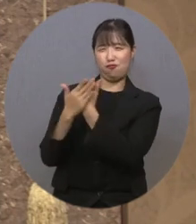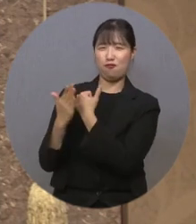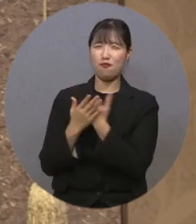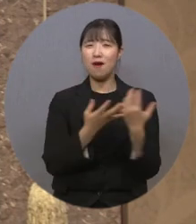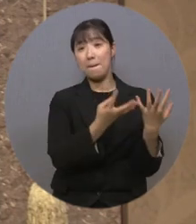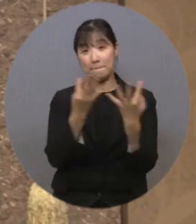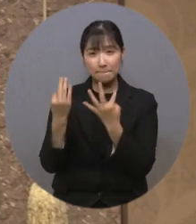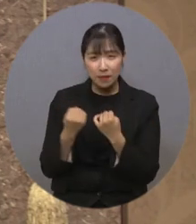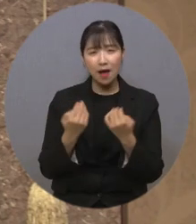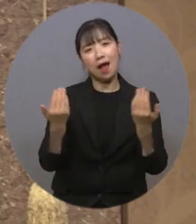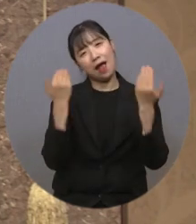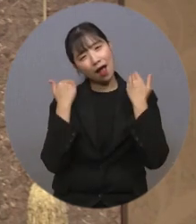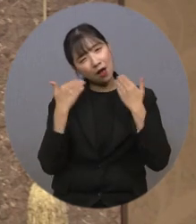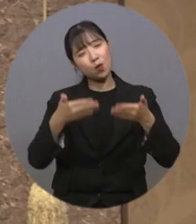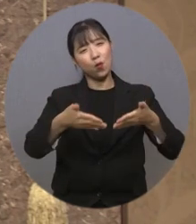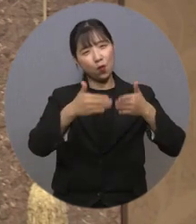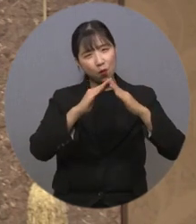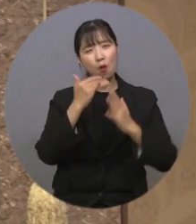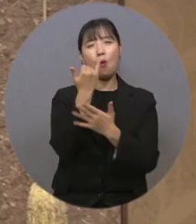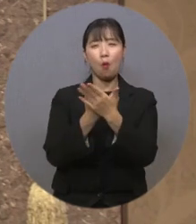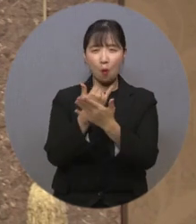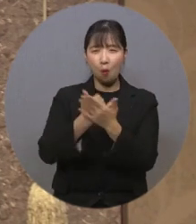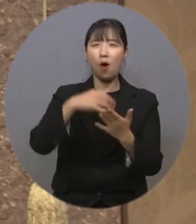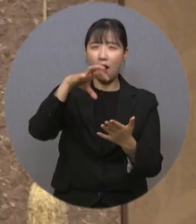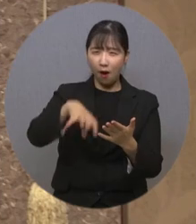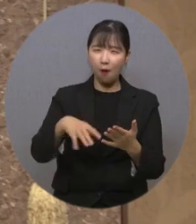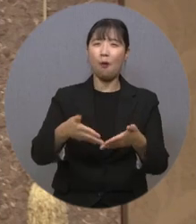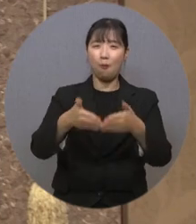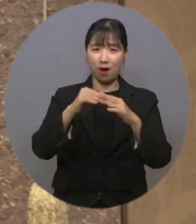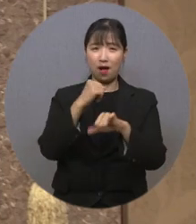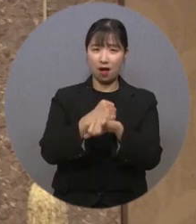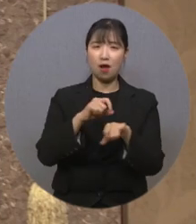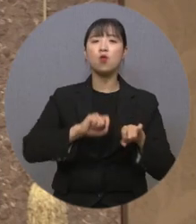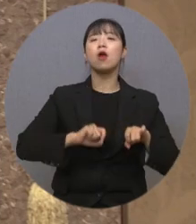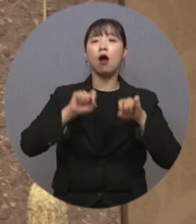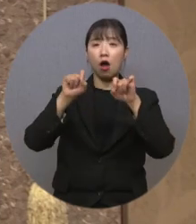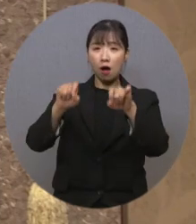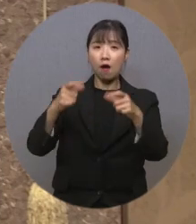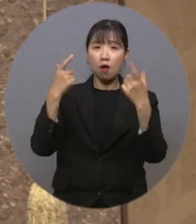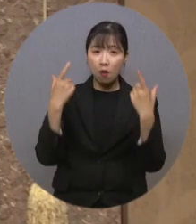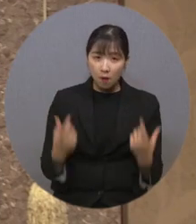그렇죠. 학교도 지어주고 고아원도 만들어주고요. 이것처럼 지금은